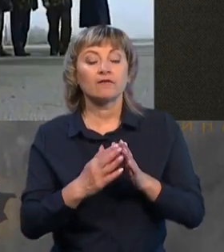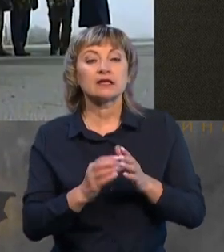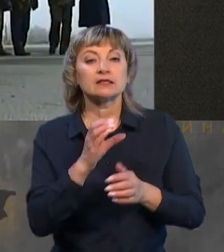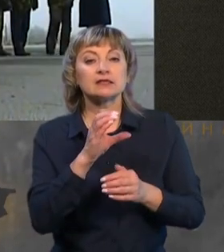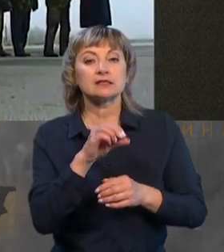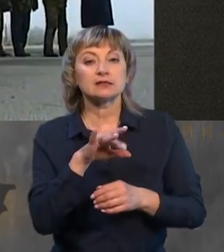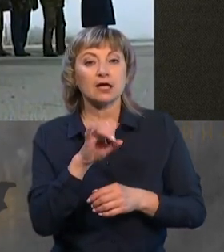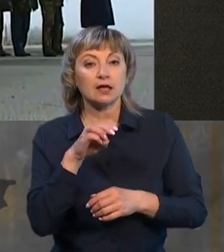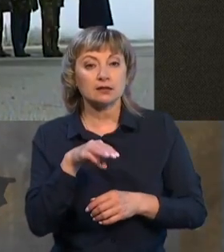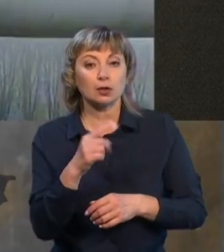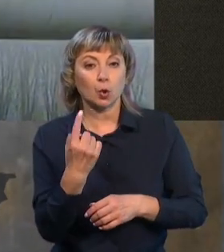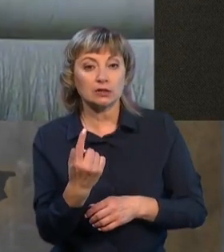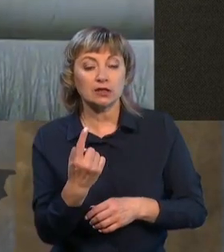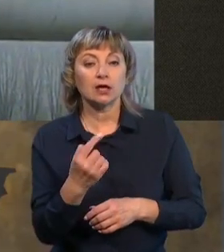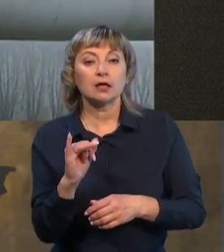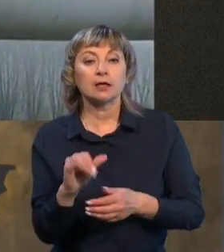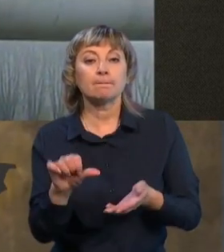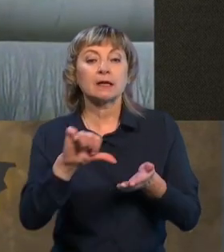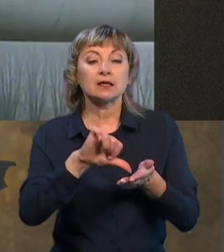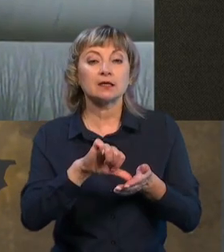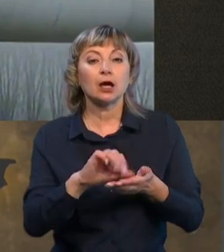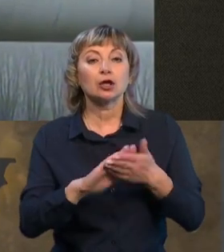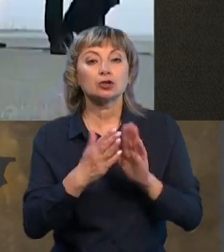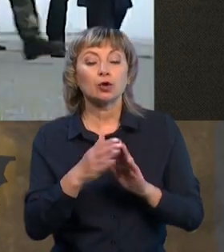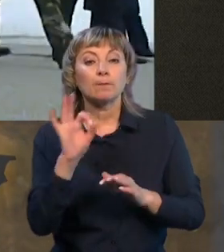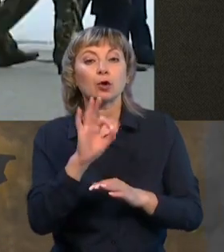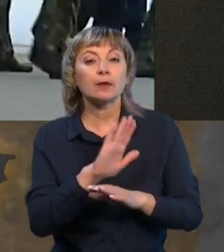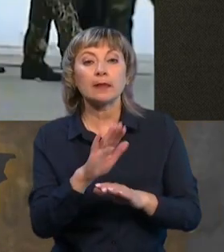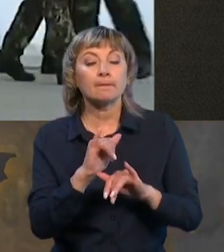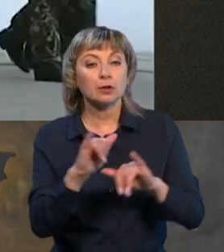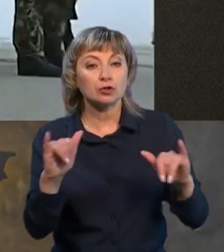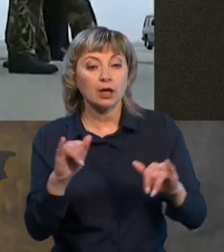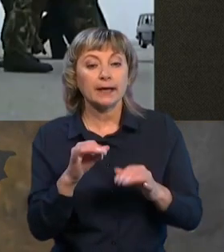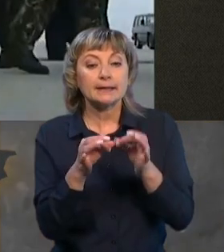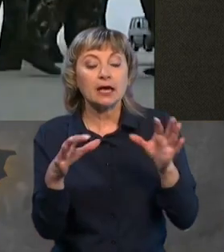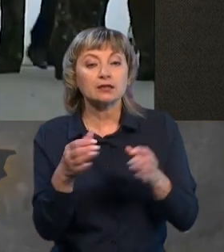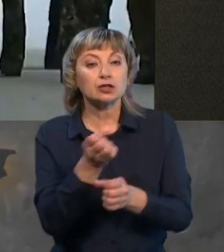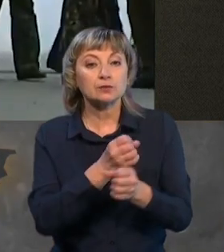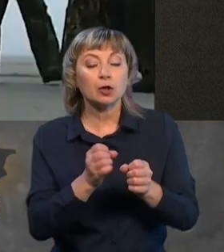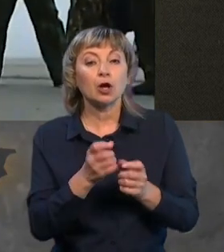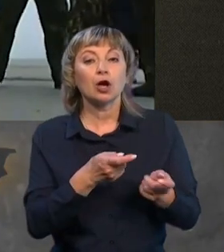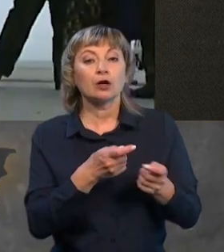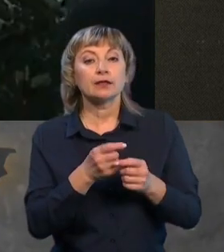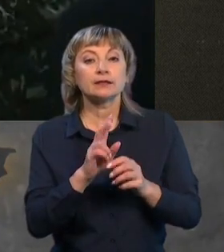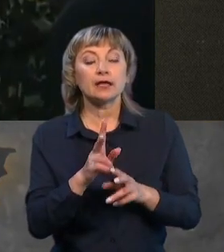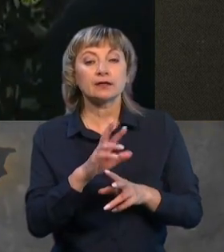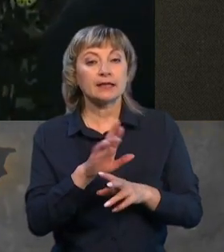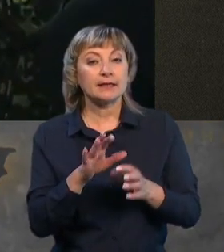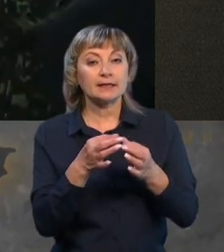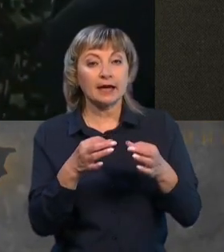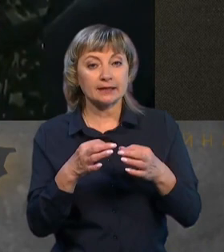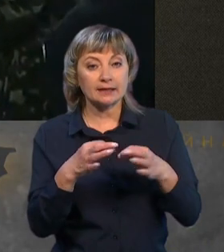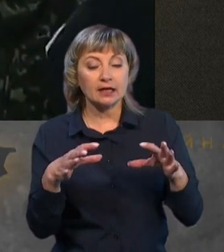і приєднатися до договору про нерозповсюдження ядерної зброї якби з ядерна країна парламент